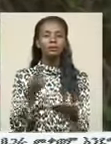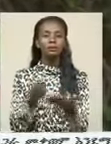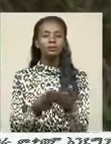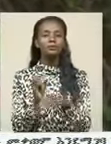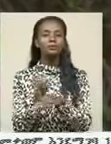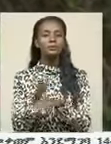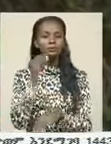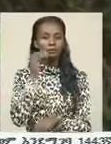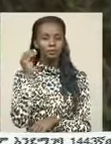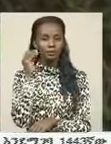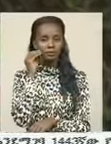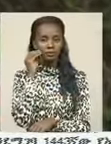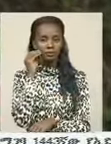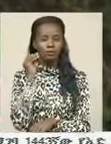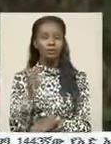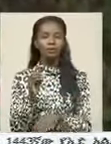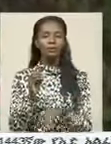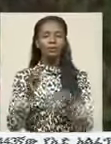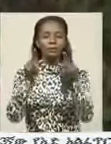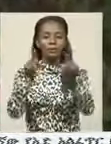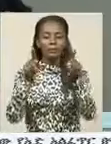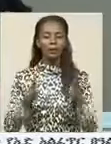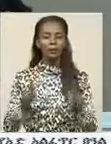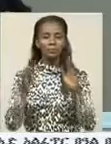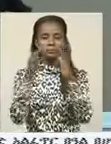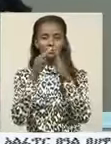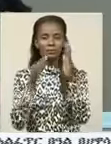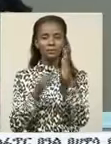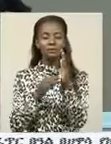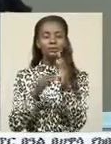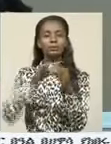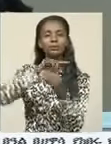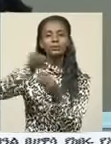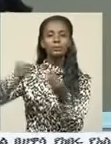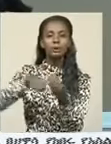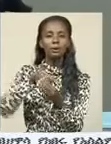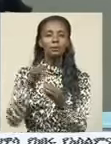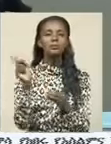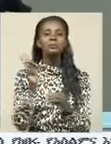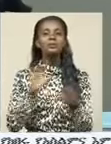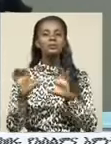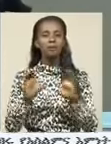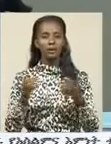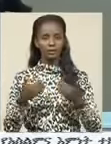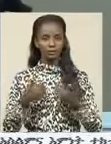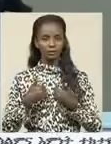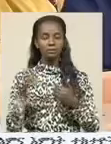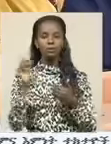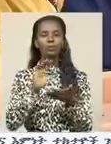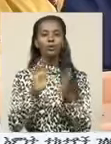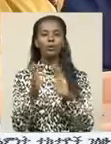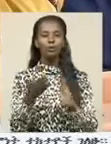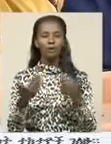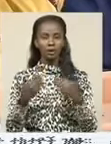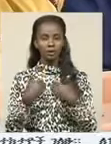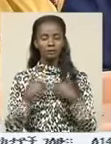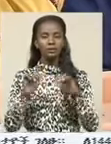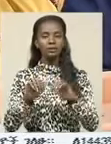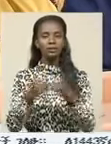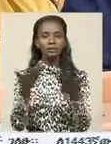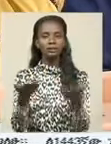ቤት በፓርላማ አሰራርና ስርዓት ዙሪያ ምን ማድረግ እንዳለበት፣ ምን መሆን እንዳለበት፣